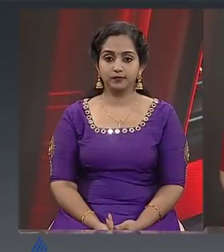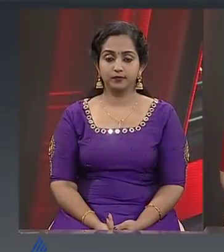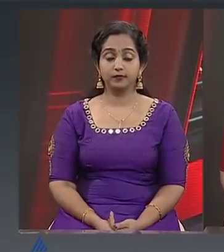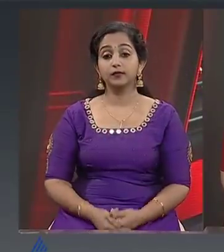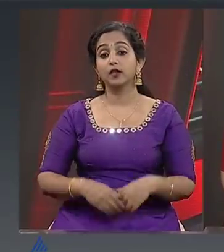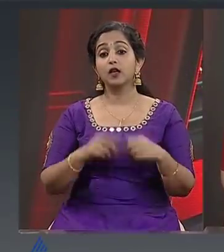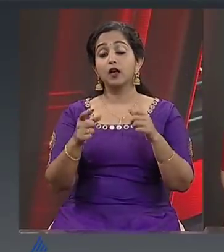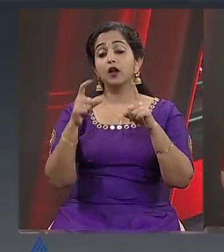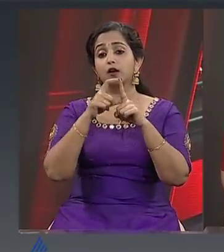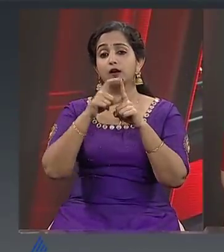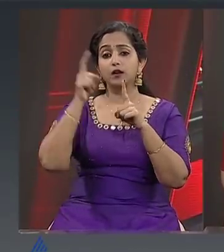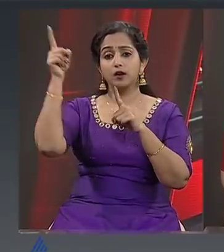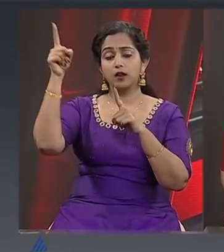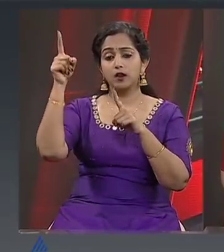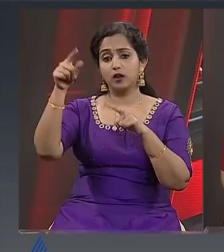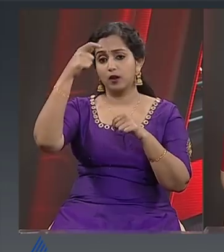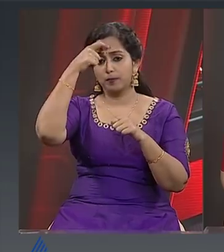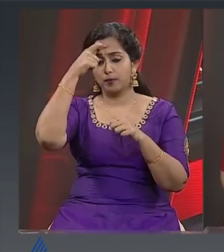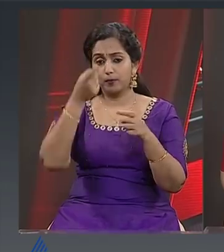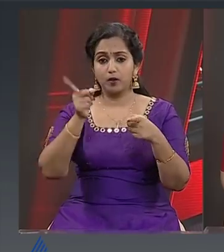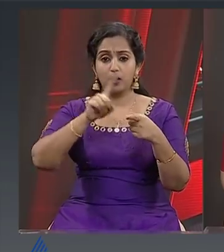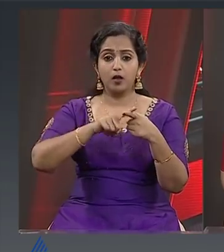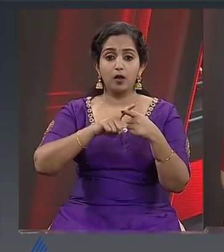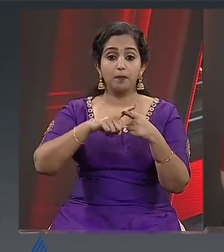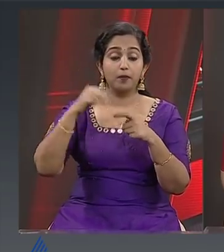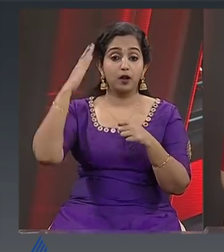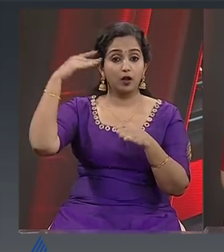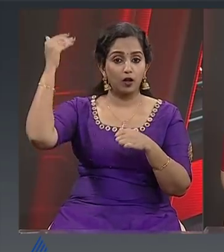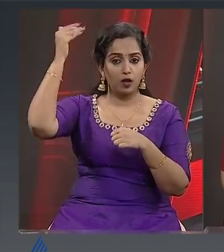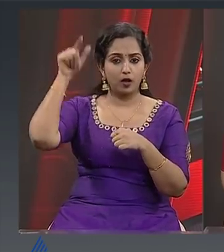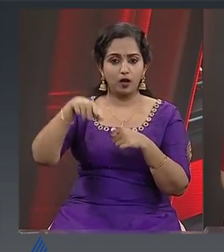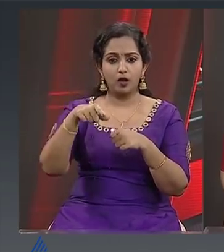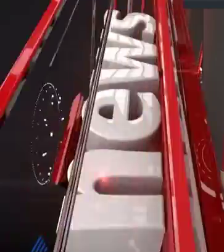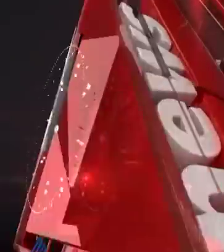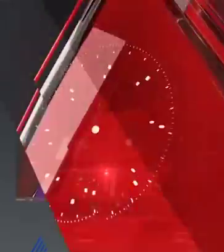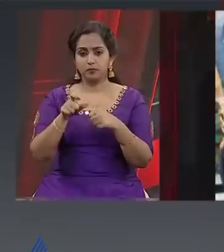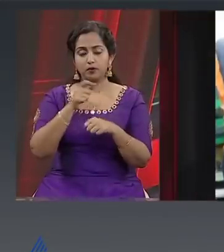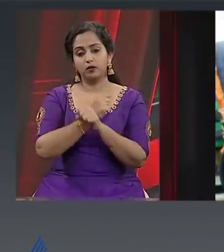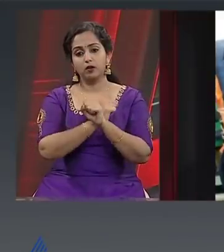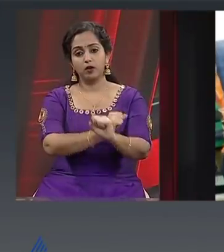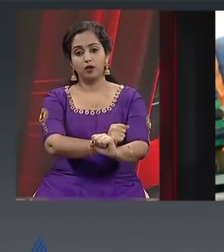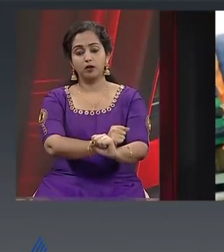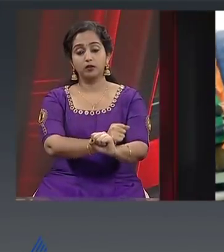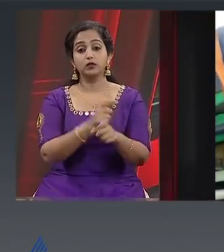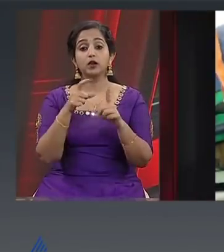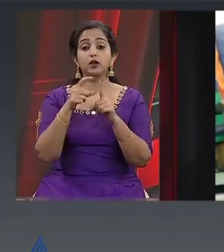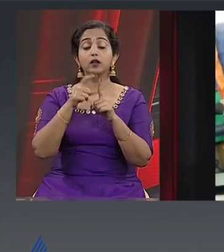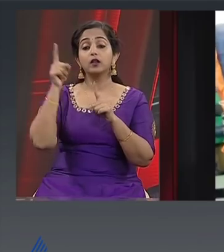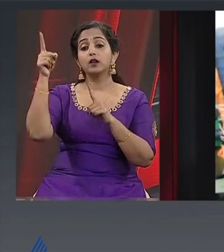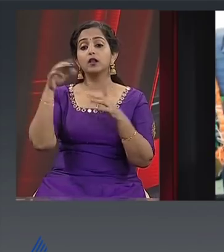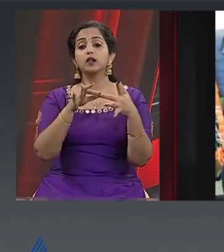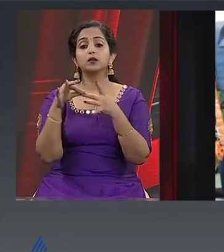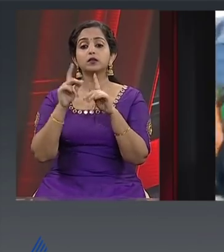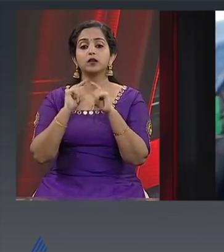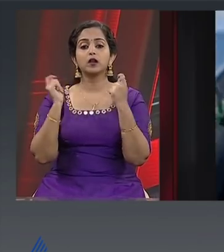ചെങ്കോട്ട സംഘർഷ കേസിലെ മുഖ്യപ്രതി ദീപ് സിദ്ദു അറസ്റ്റിലായി. പഞ്ചാബിലെ സിർക്കാപൂരിൽ നിന്ന് ദില്ലി പോലീസ് സ്പെഷ്യൽ സെൽ കഴിഞ്ഞ രാത്രിയാണ്